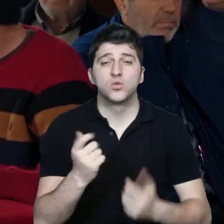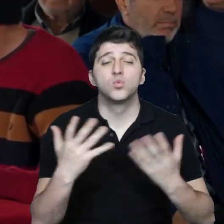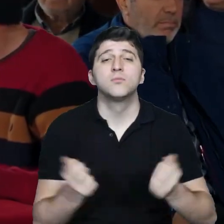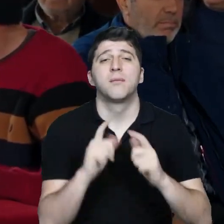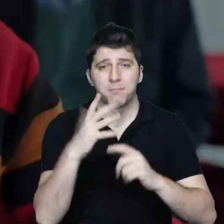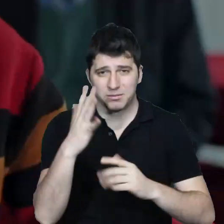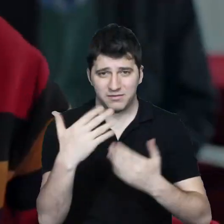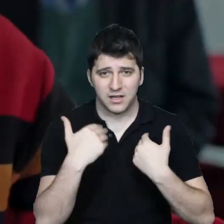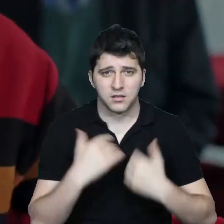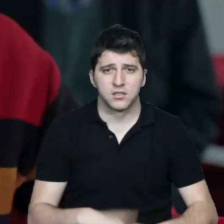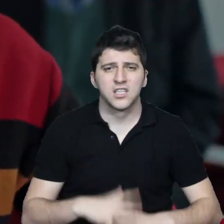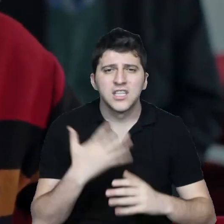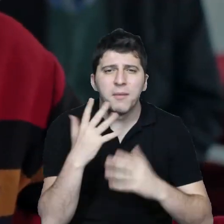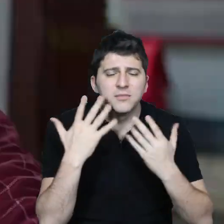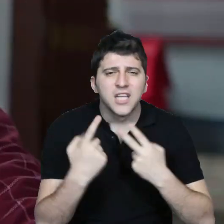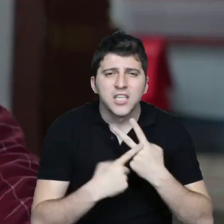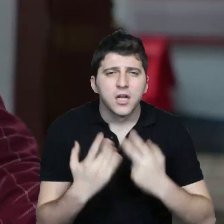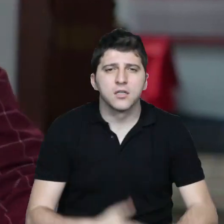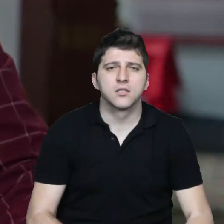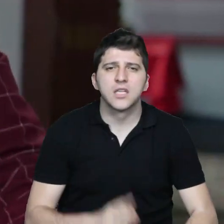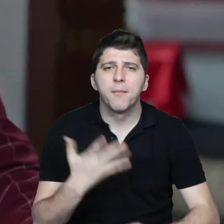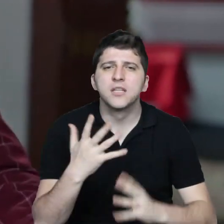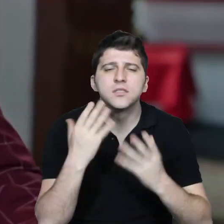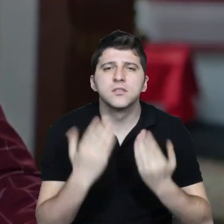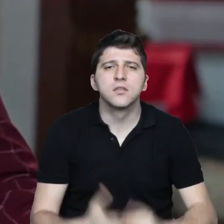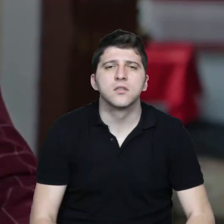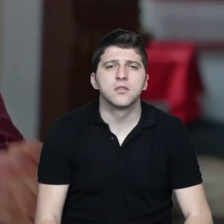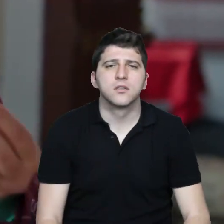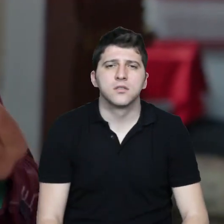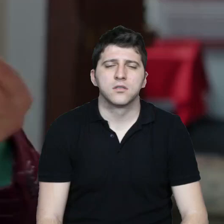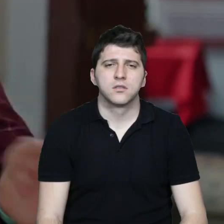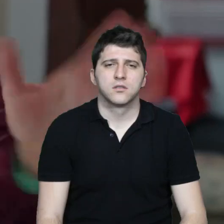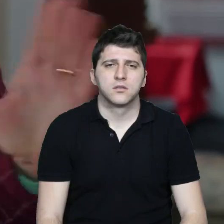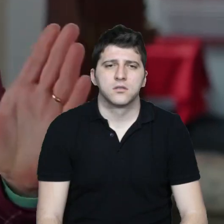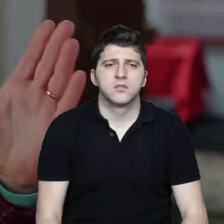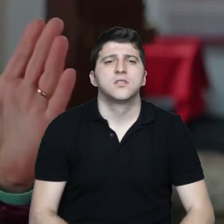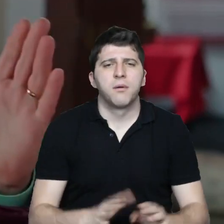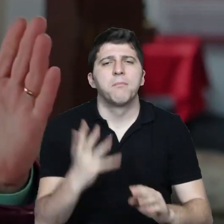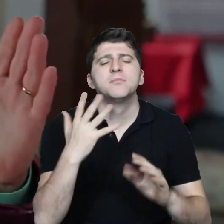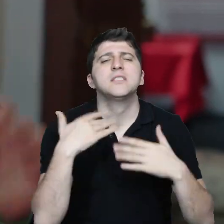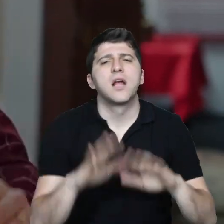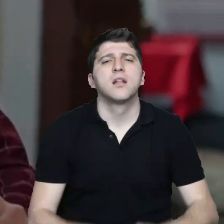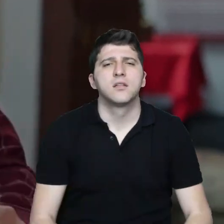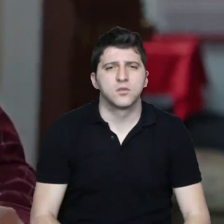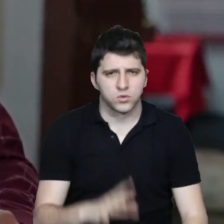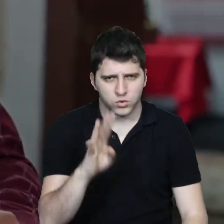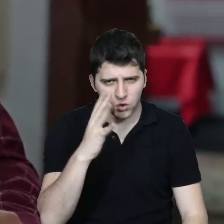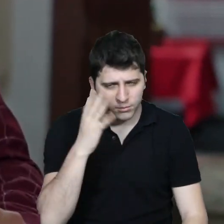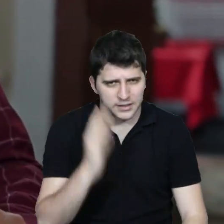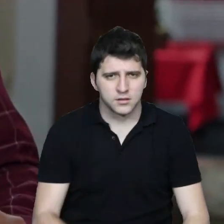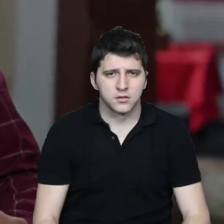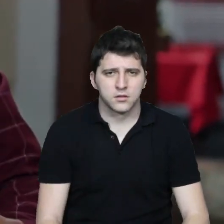ya, ver 5000'i sen. Ne 5000'i Yaşar? Ya ne 5000'i arkadaş? Tamam 5000 olmasın, 4